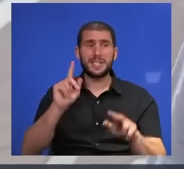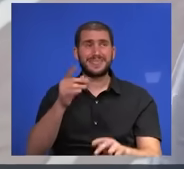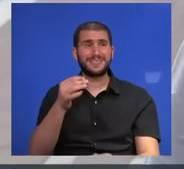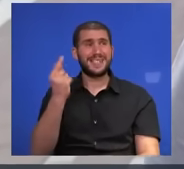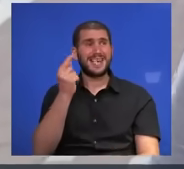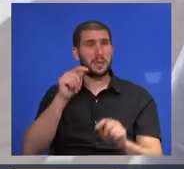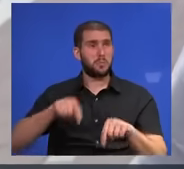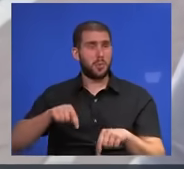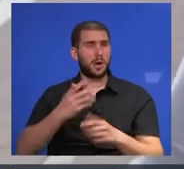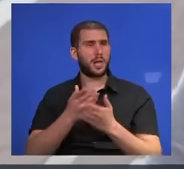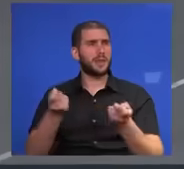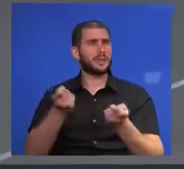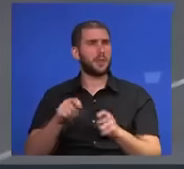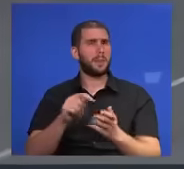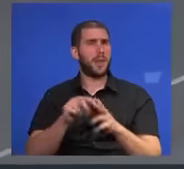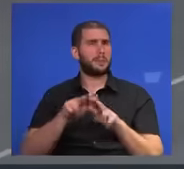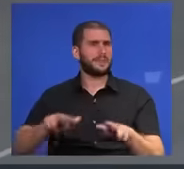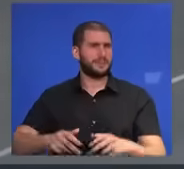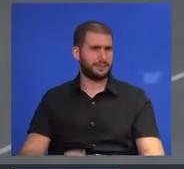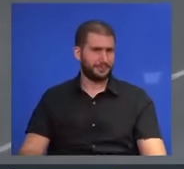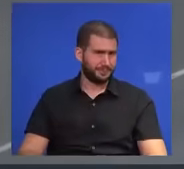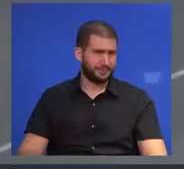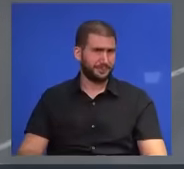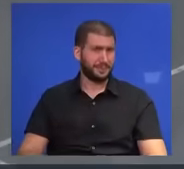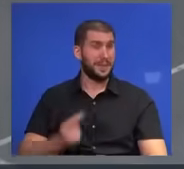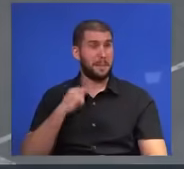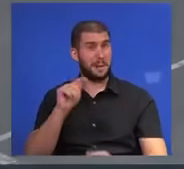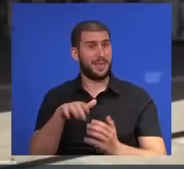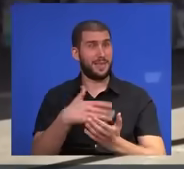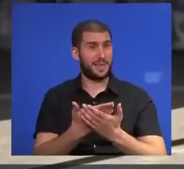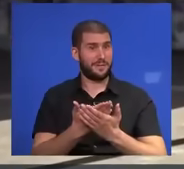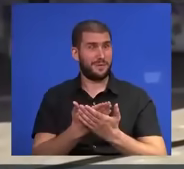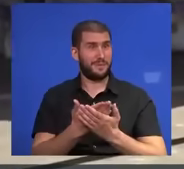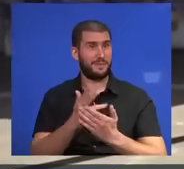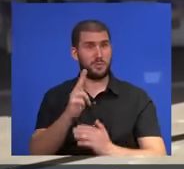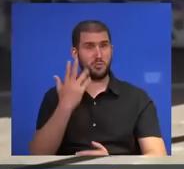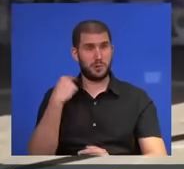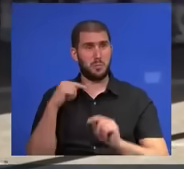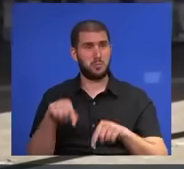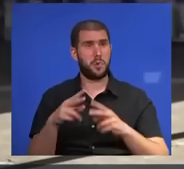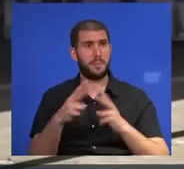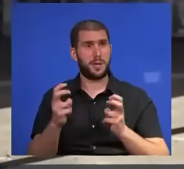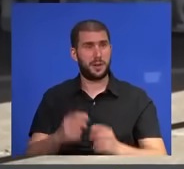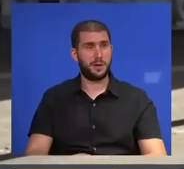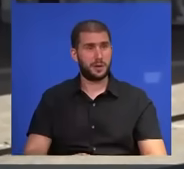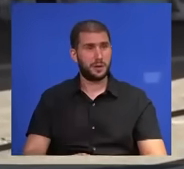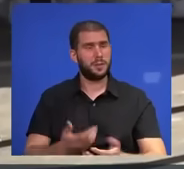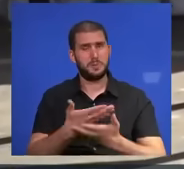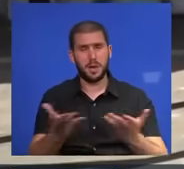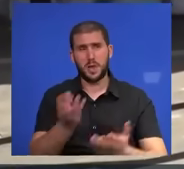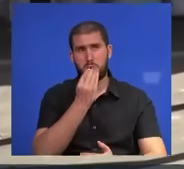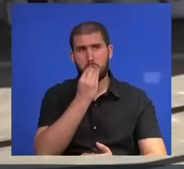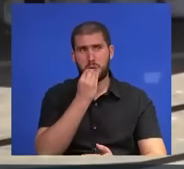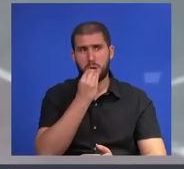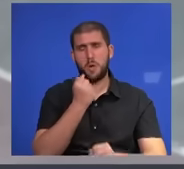החליטה לסגור אותו במצב הזה. באתי להתנדב, החל מיום שלישי אני כאן בעיר, מחלק אוכל, עושה כל מה